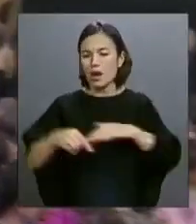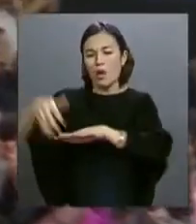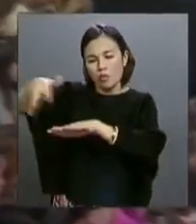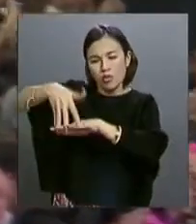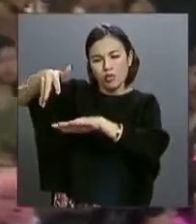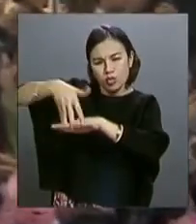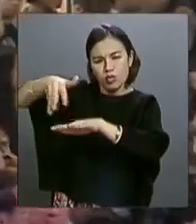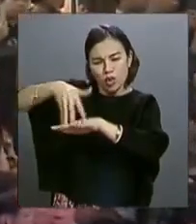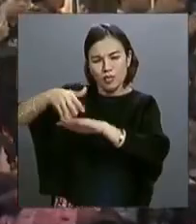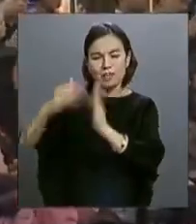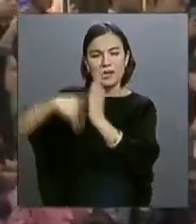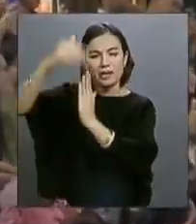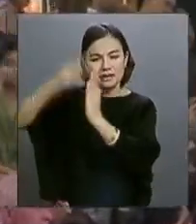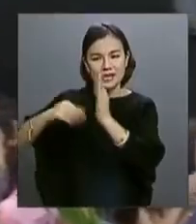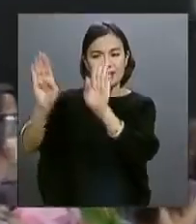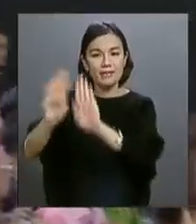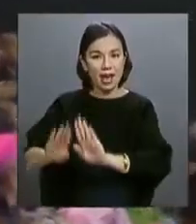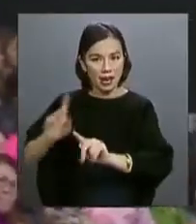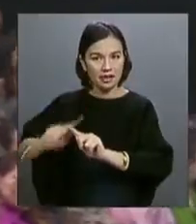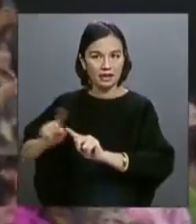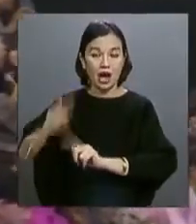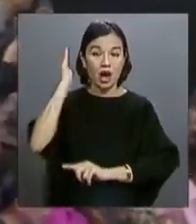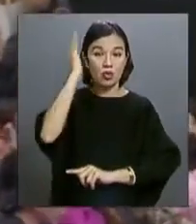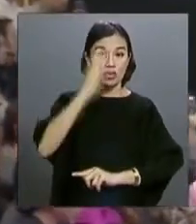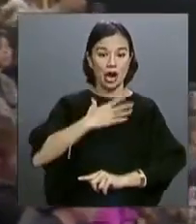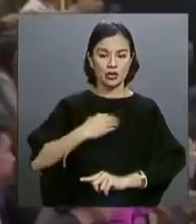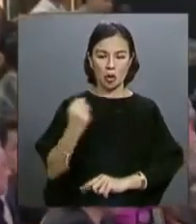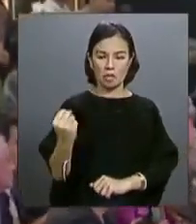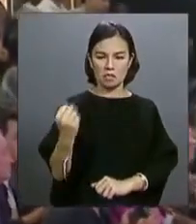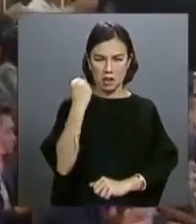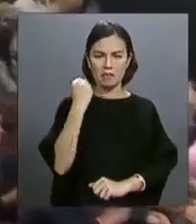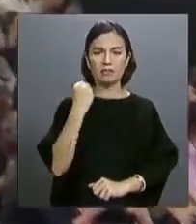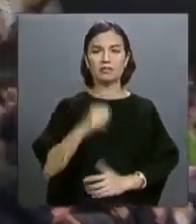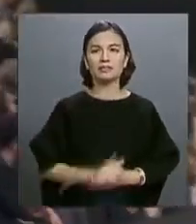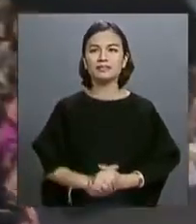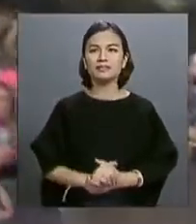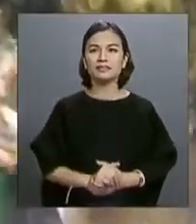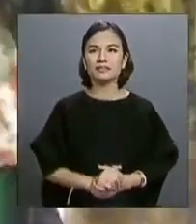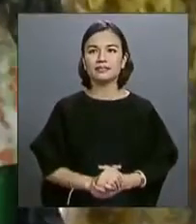ลวดลายและสีเช่นกลุ่มวัยรุ่นชายส่วนใหญ่จะเน้นสีเข้มไม่ฉูดฉาด